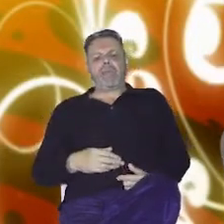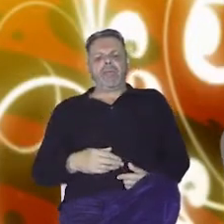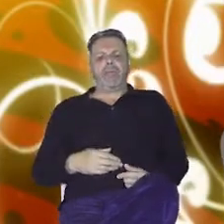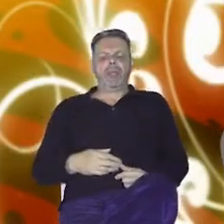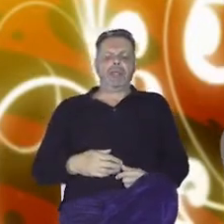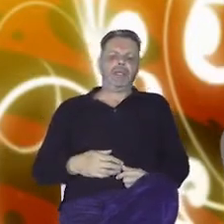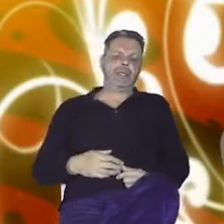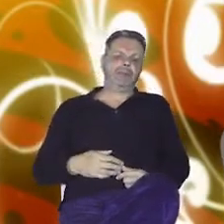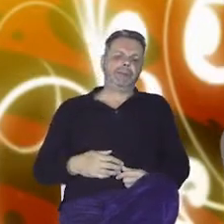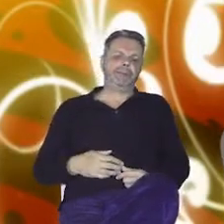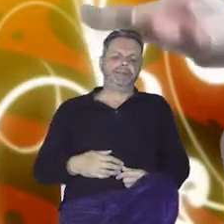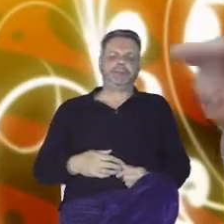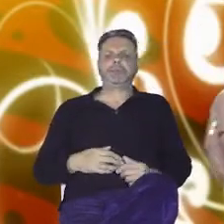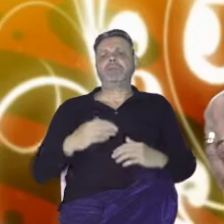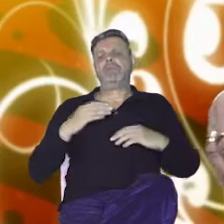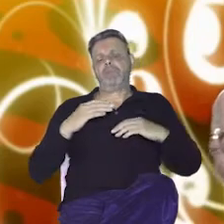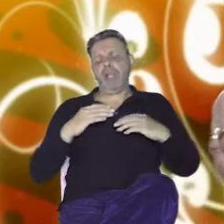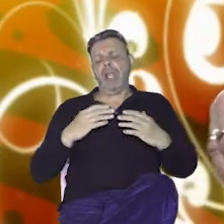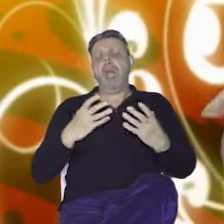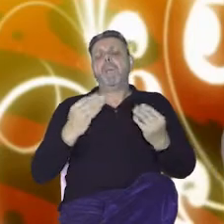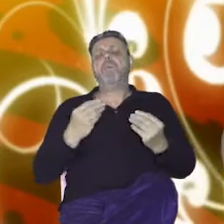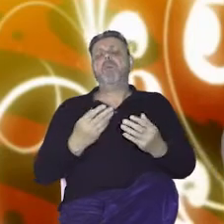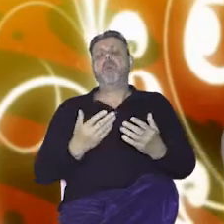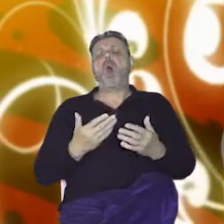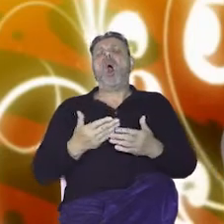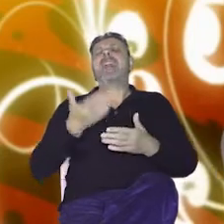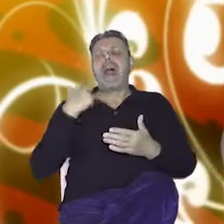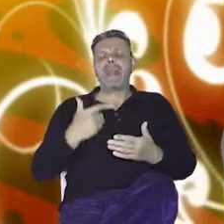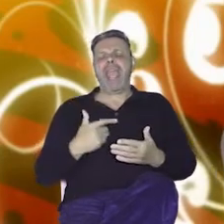ili kvalitete puno ranije nego što nas je korona zadesla, i to